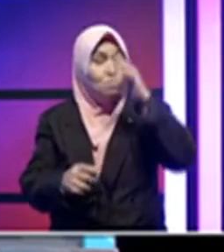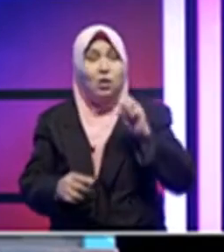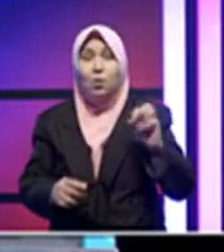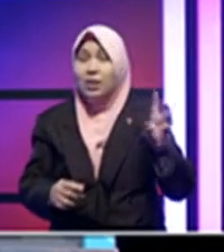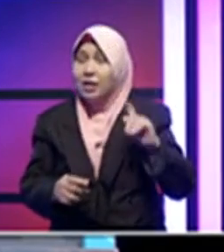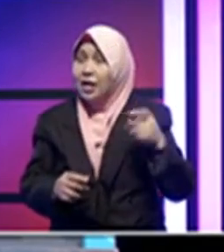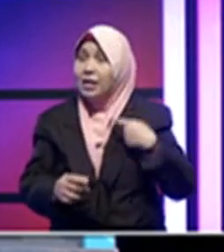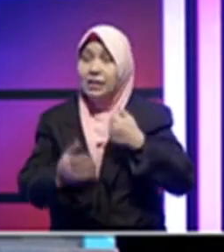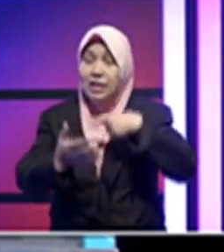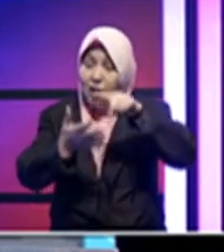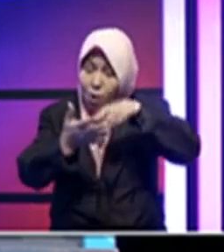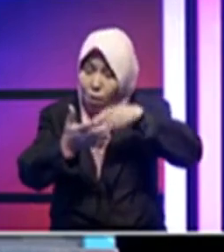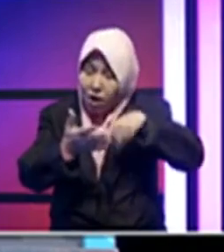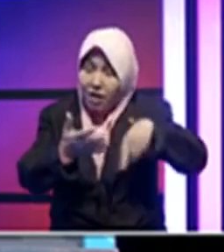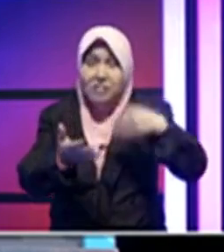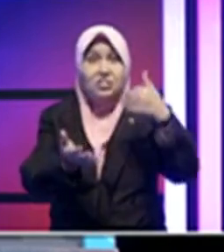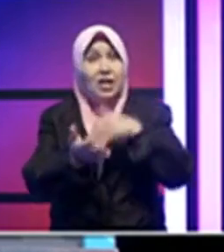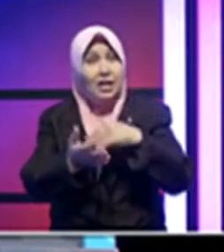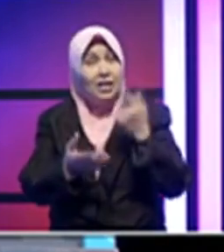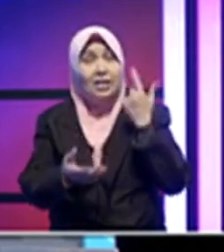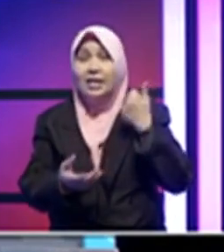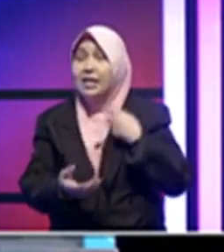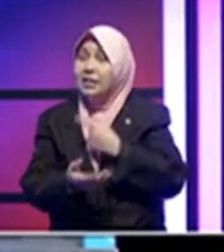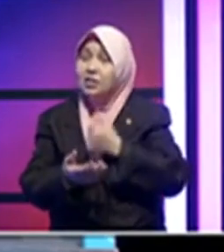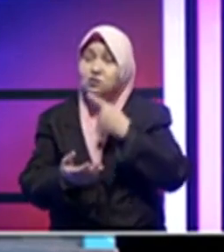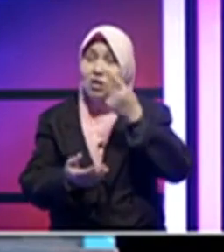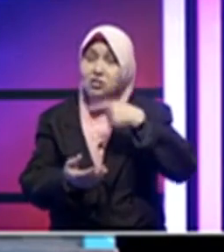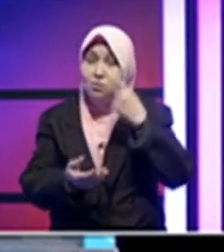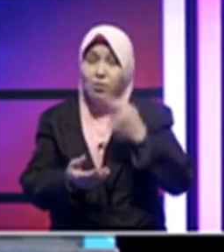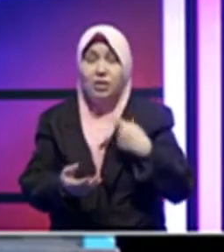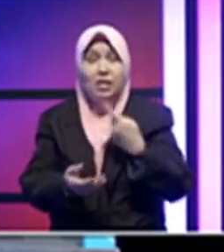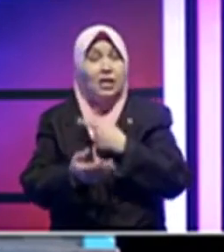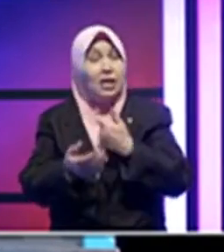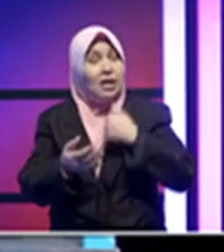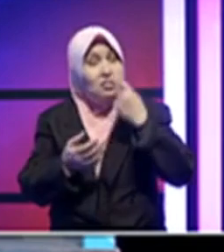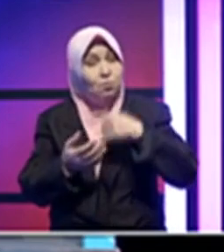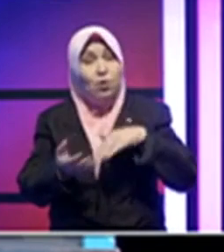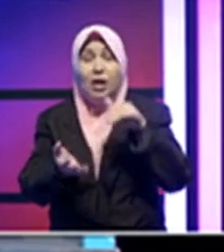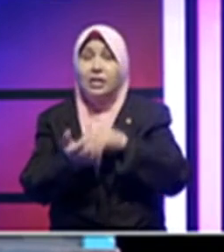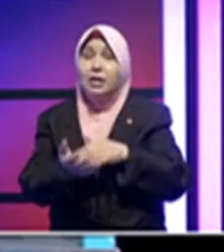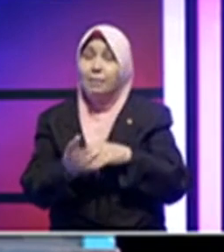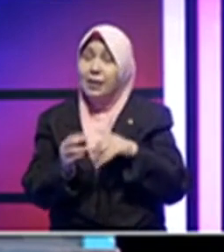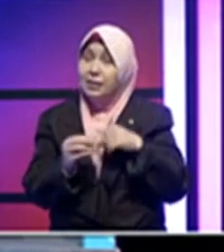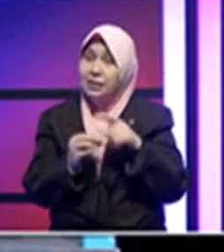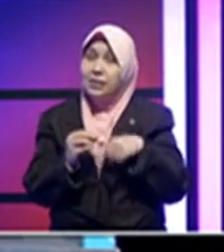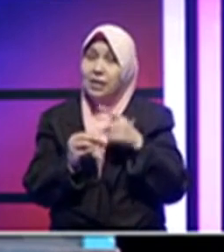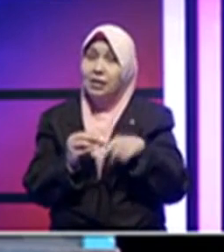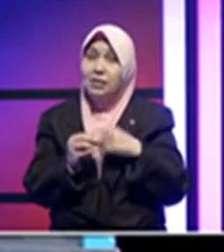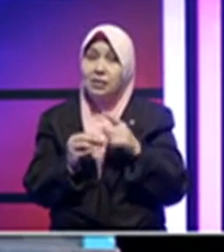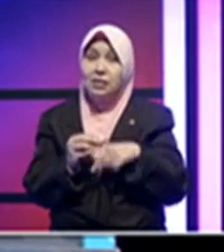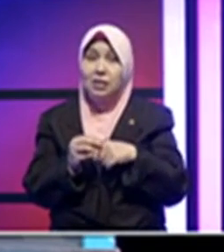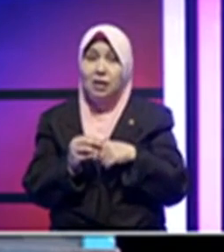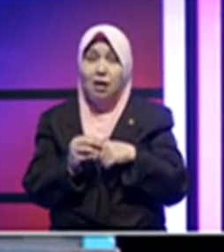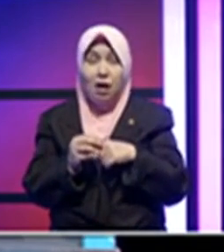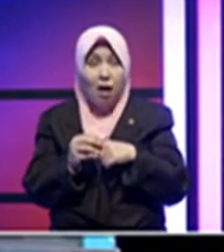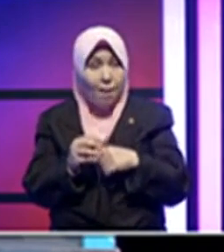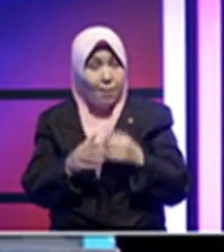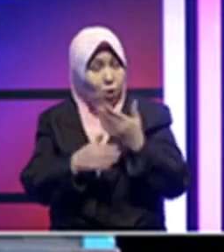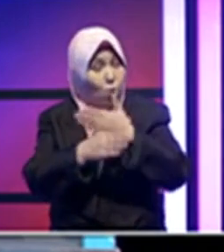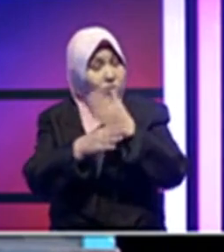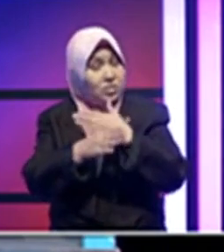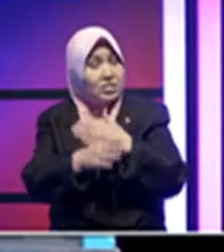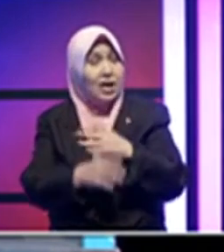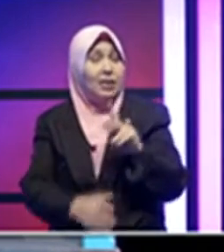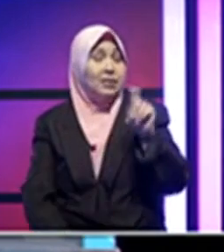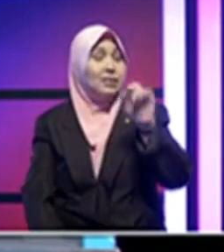Kita nak ulang kaji lagi sekali, tadi kita dah sebut, kita nak lagi sekali sebut, iaitulah berkenaan dengan perkongsian tajwid kita, ya,